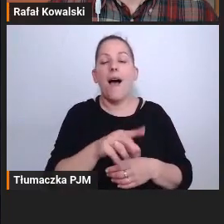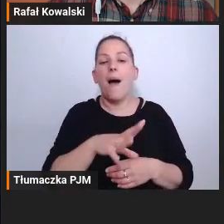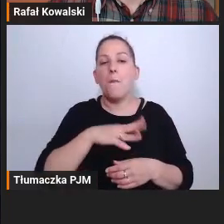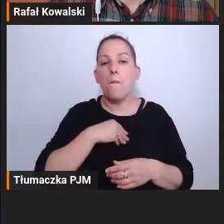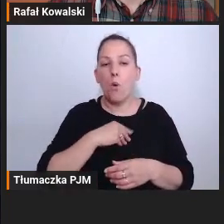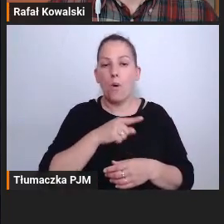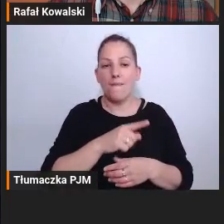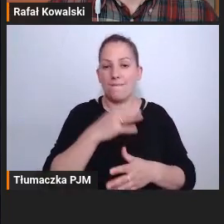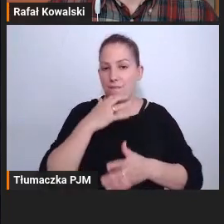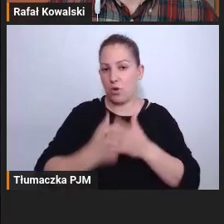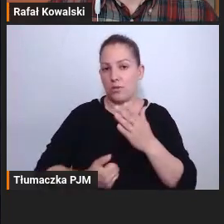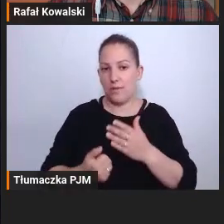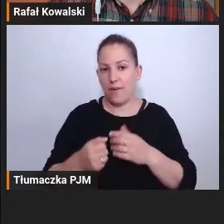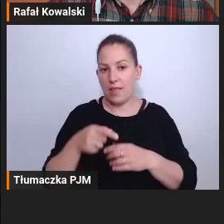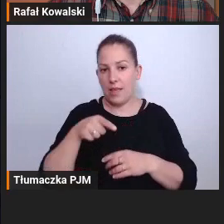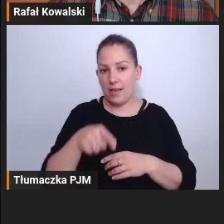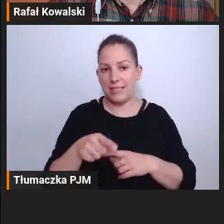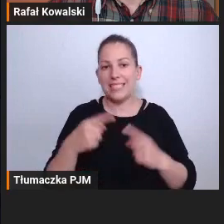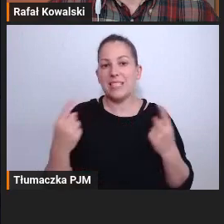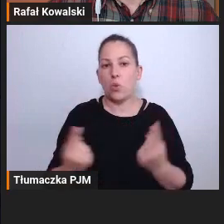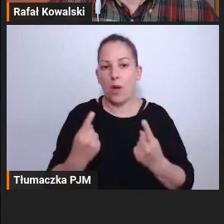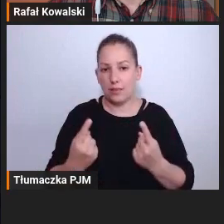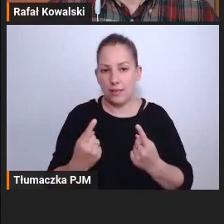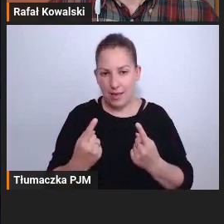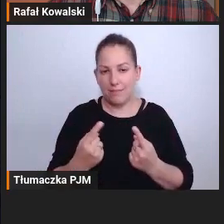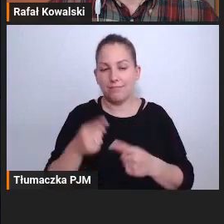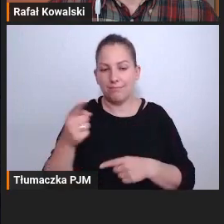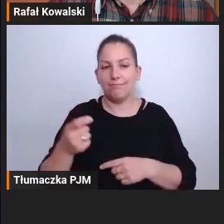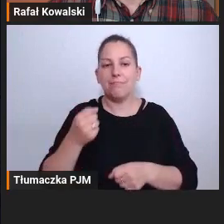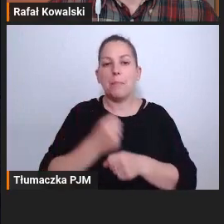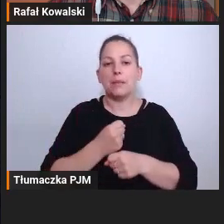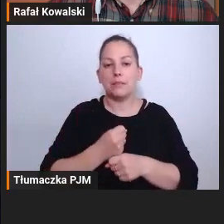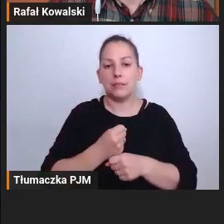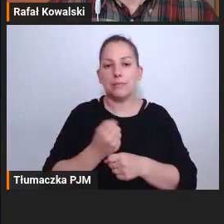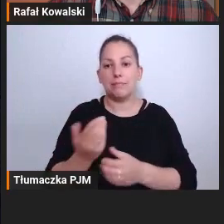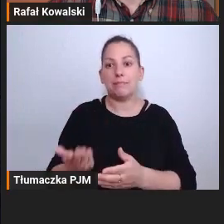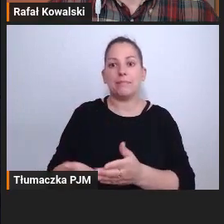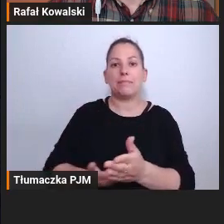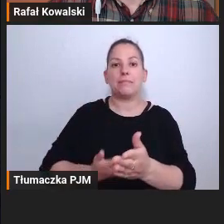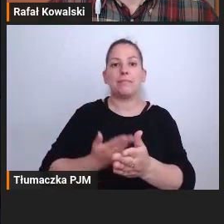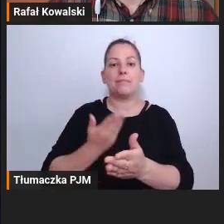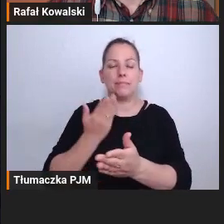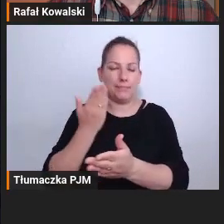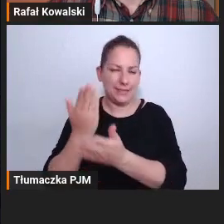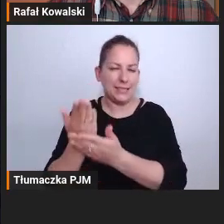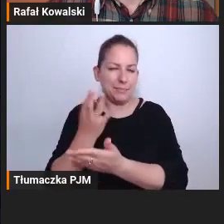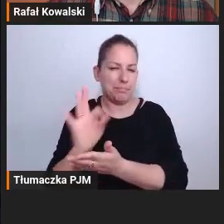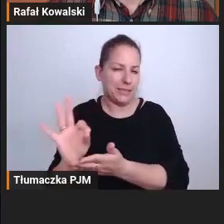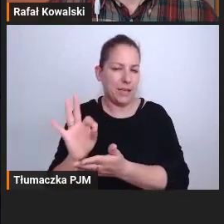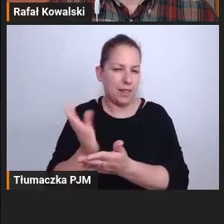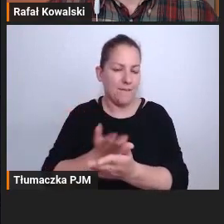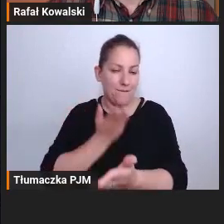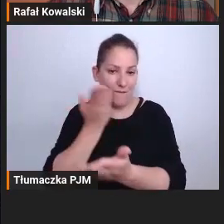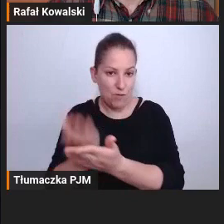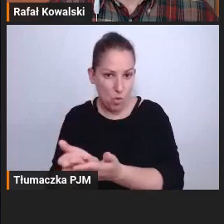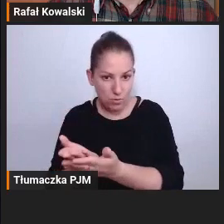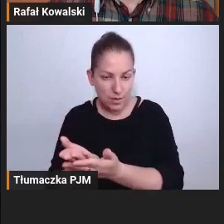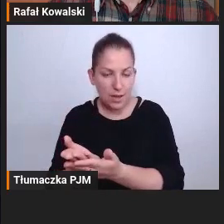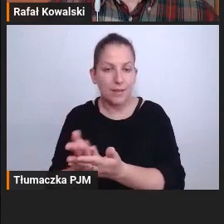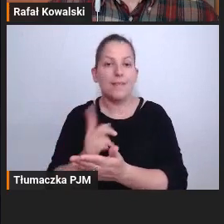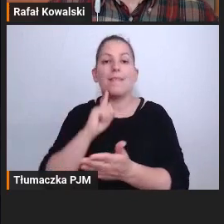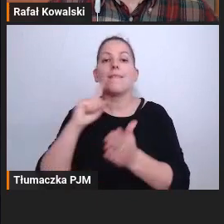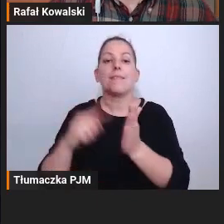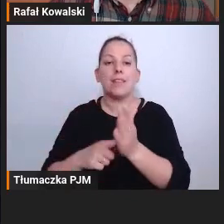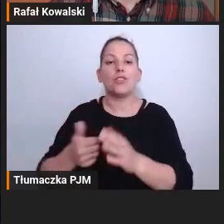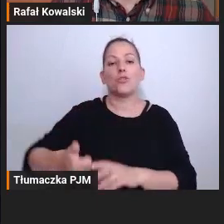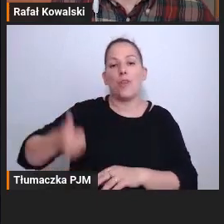być wykorzystywane w sytuacjach, w których pracownik złożył odpowiedni wniosek i wtedy